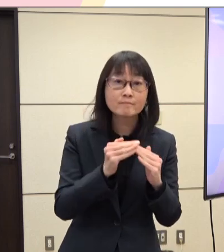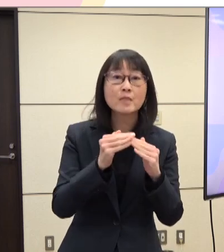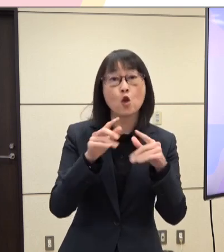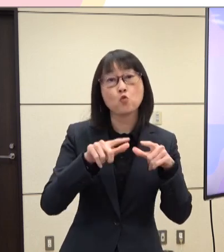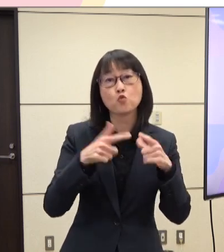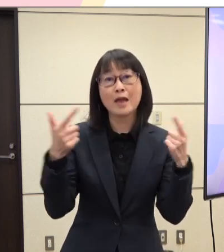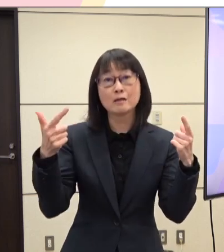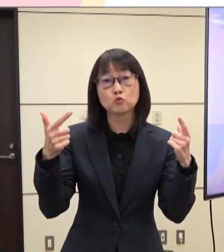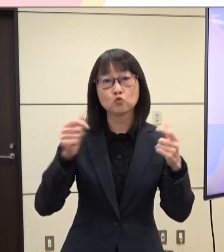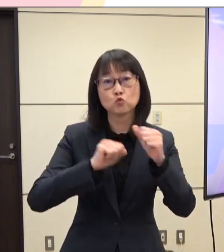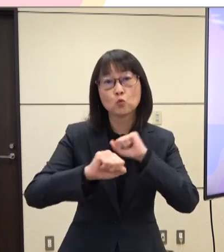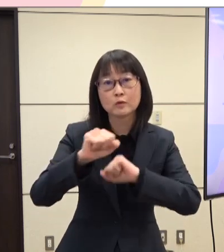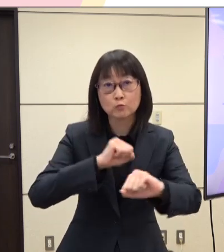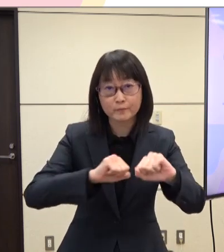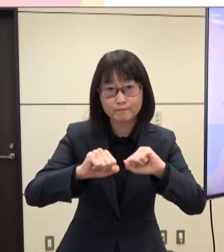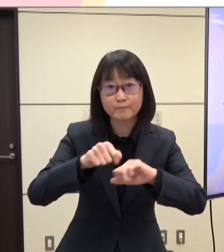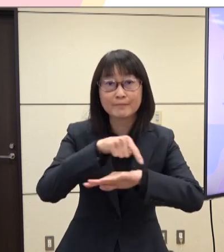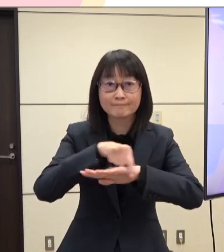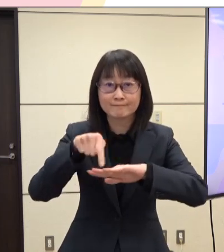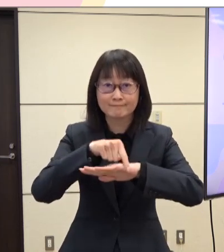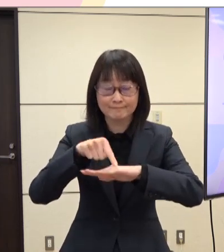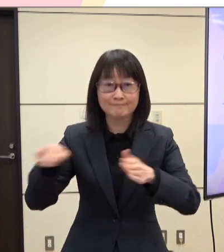いりました。まあ、その結果、